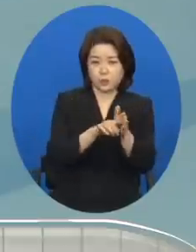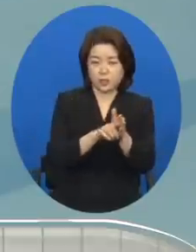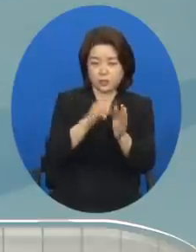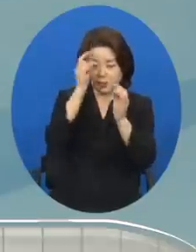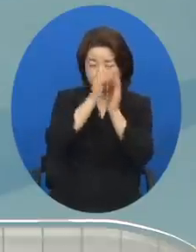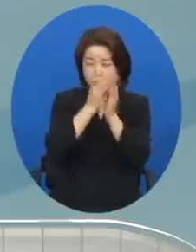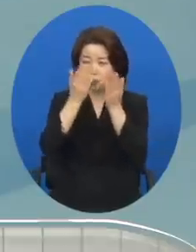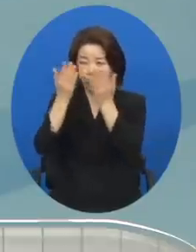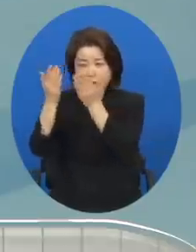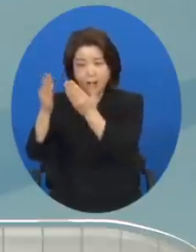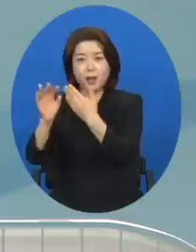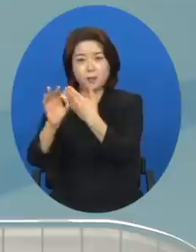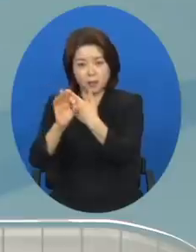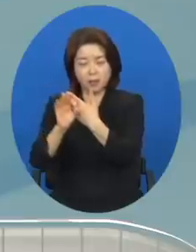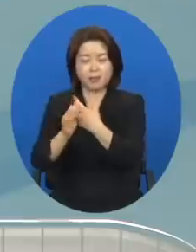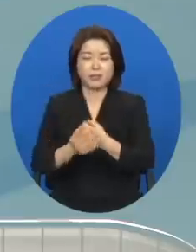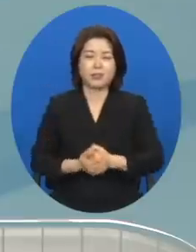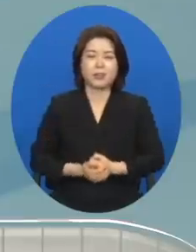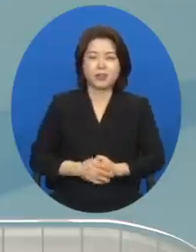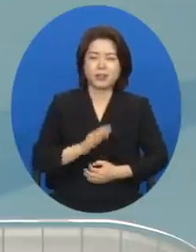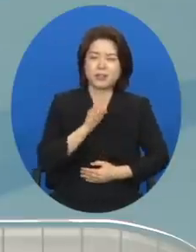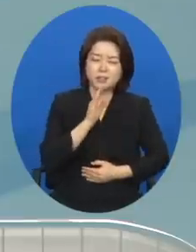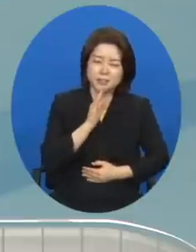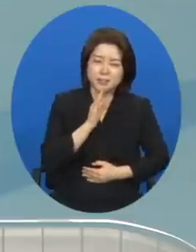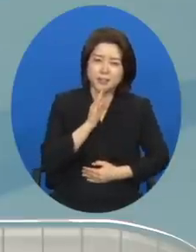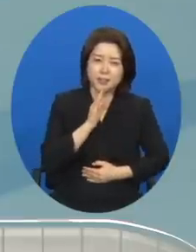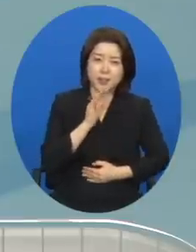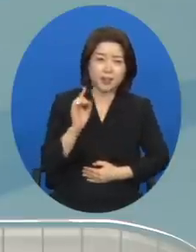보면 정말